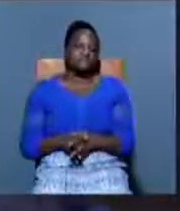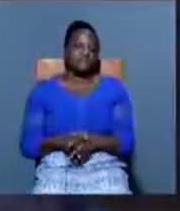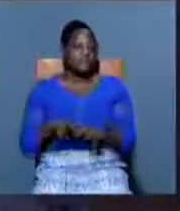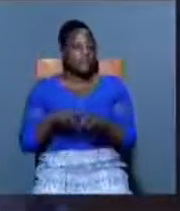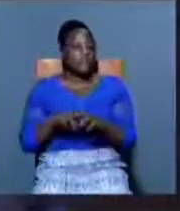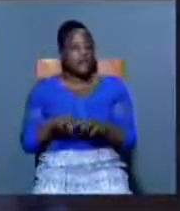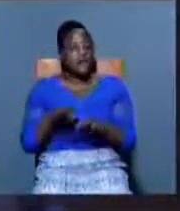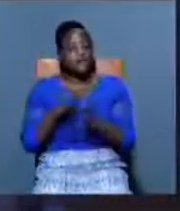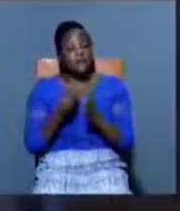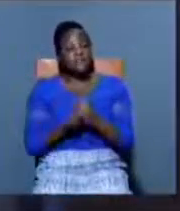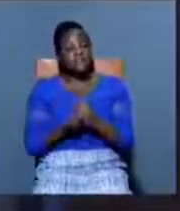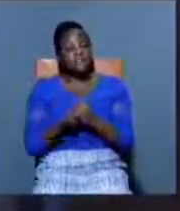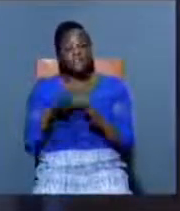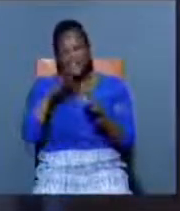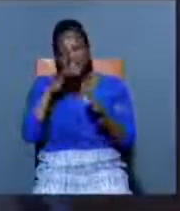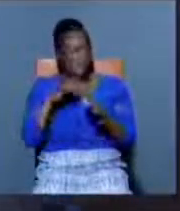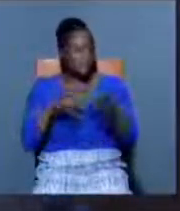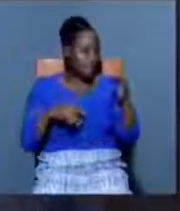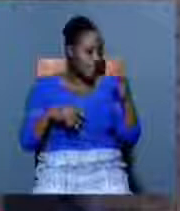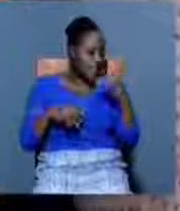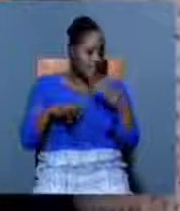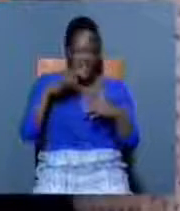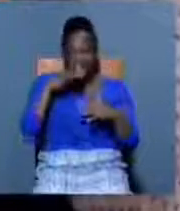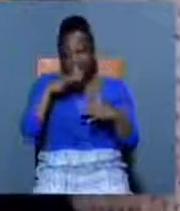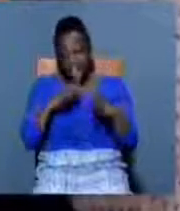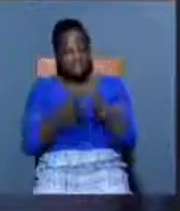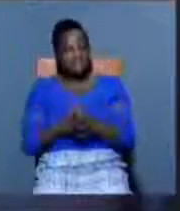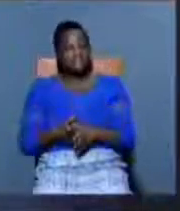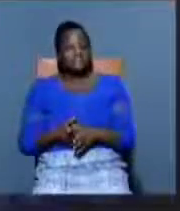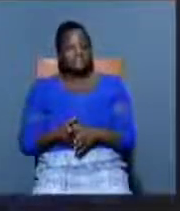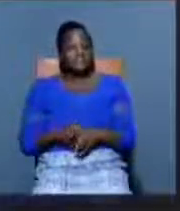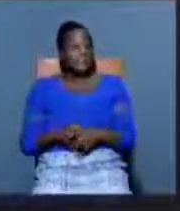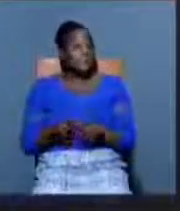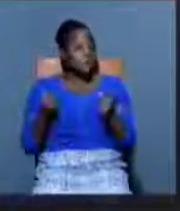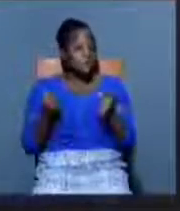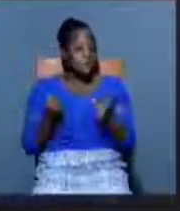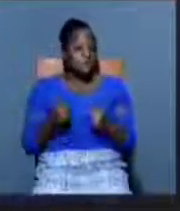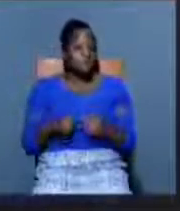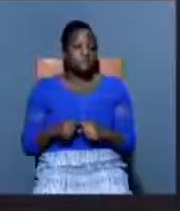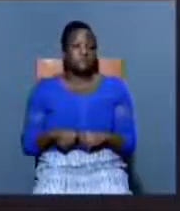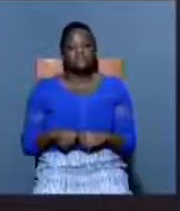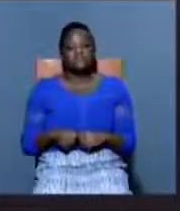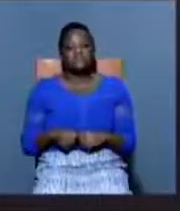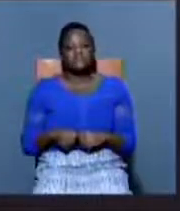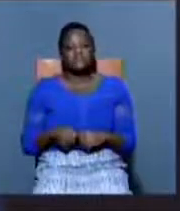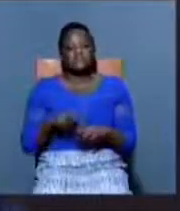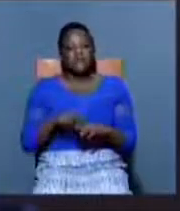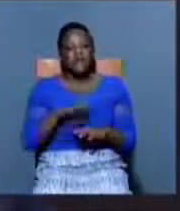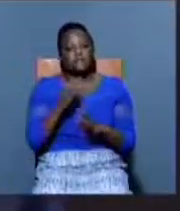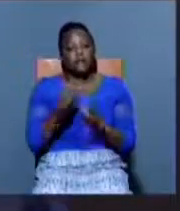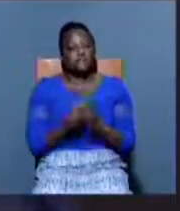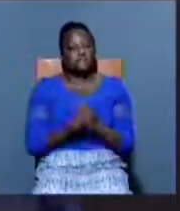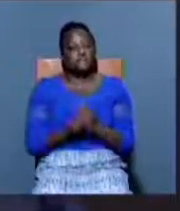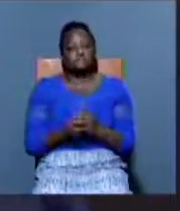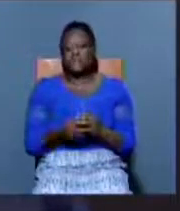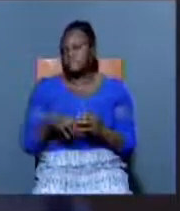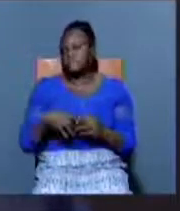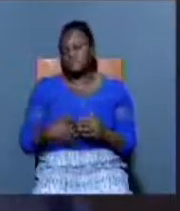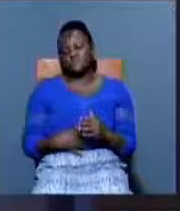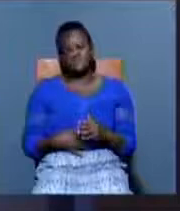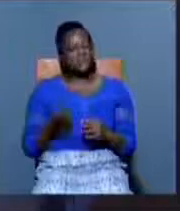hii. Kila mmoja mlalamishi. Kwa hiyo wakiwa wadada wawili, mwenzie anaweza kumwambia, "Yaani tumbo linauma," mwenzie anambia, "Mimi kiuno."